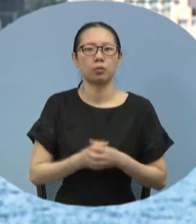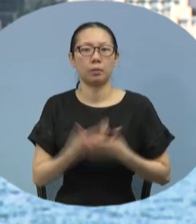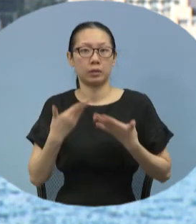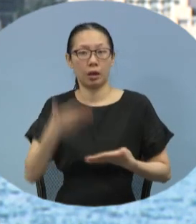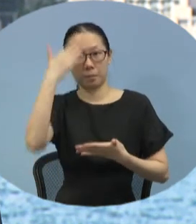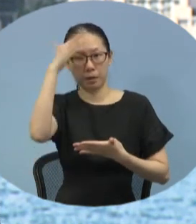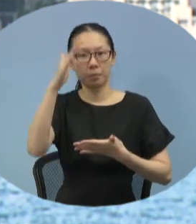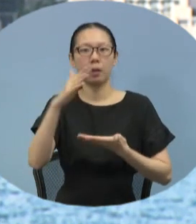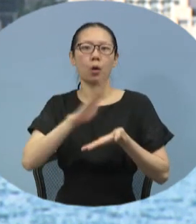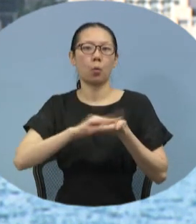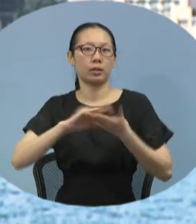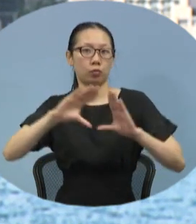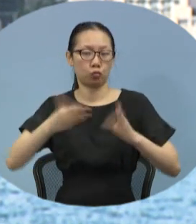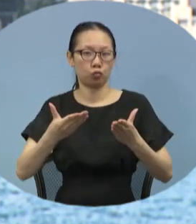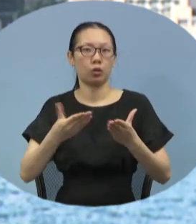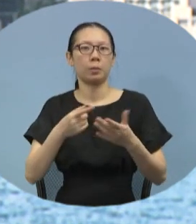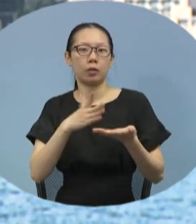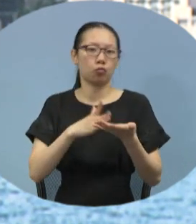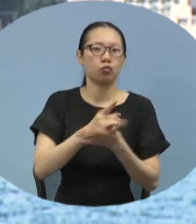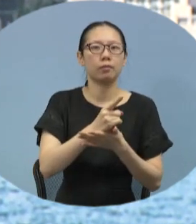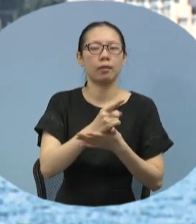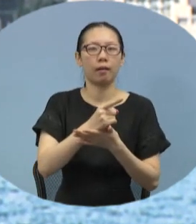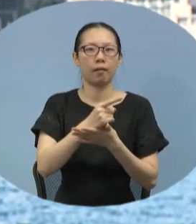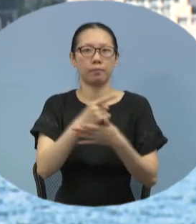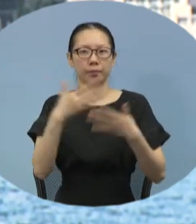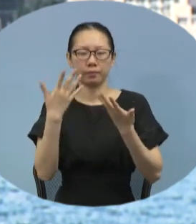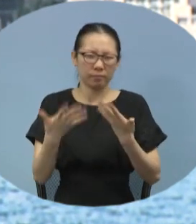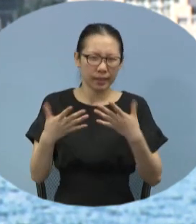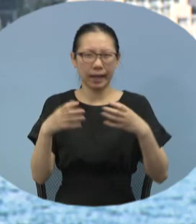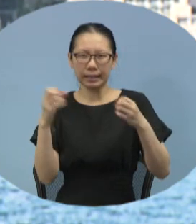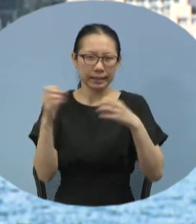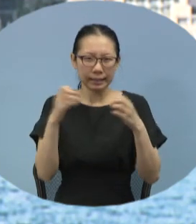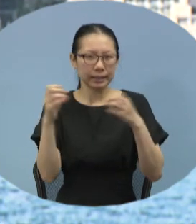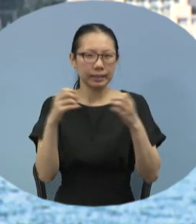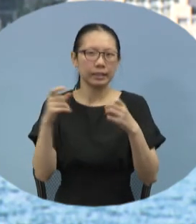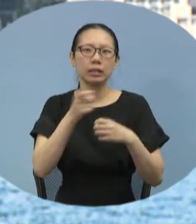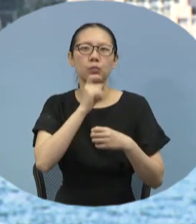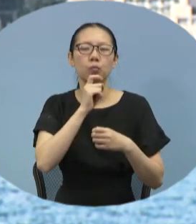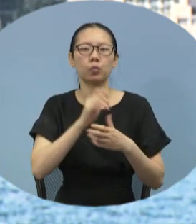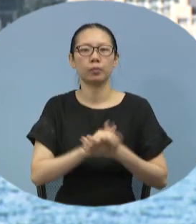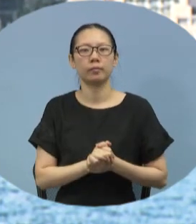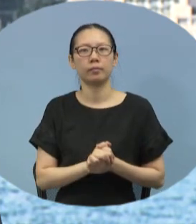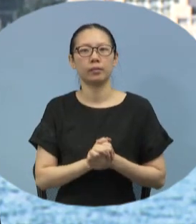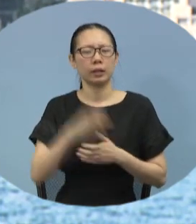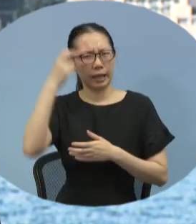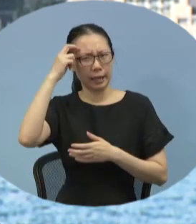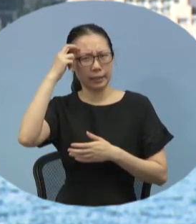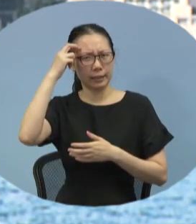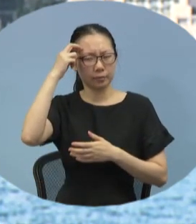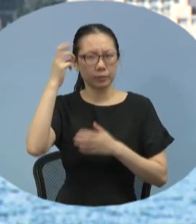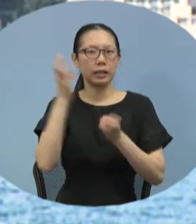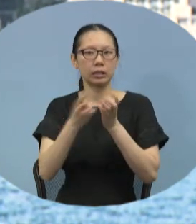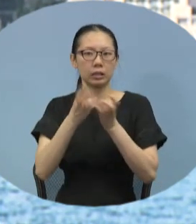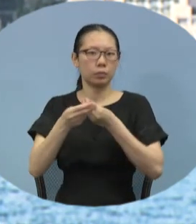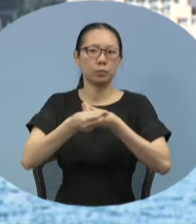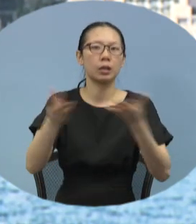解咧就係衛生署啊，同埋一啲臨床嘅專家咧，其實佢哋一路都有繼續溝通，係會係考慮咧再俾